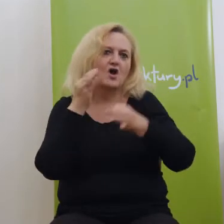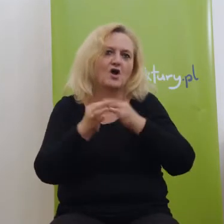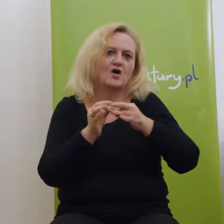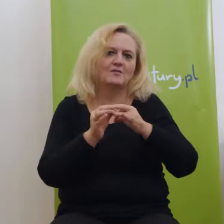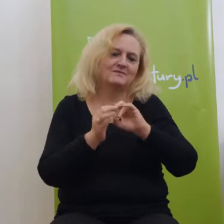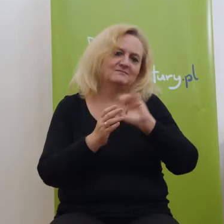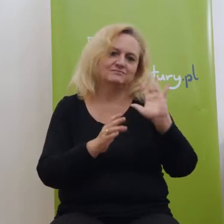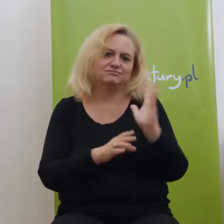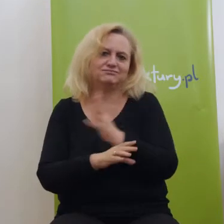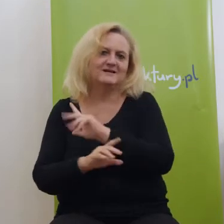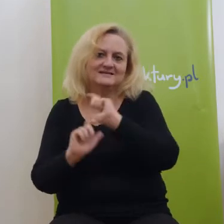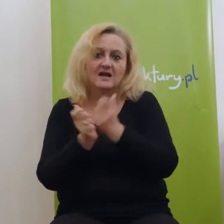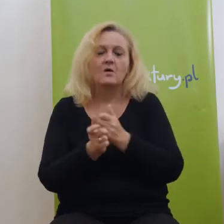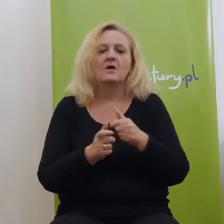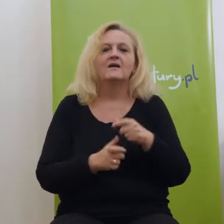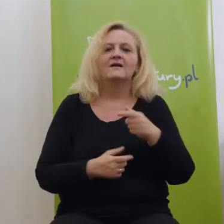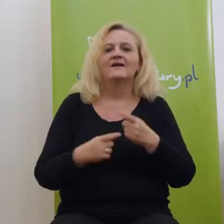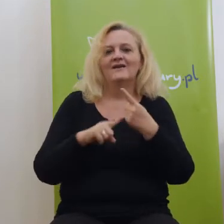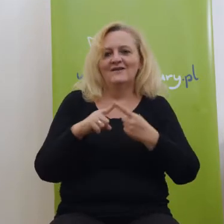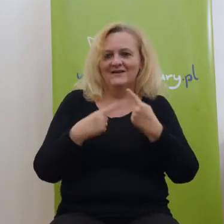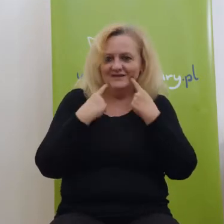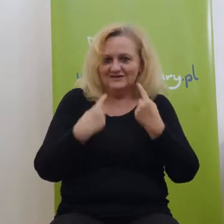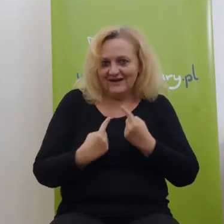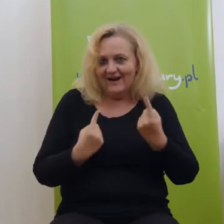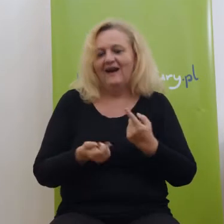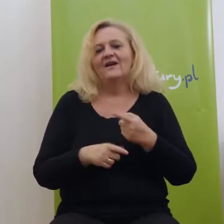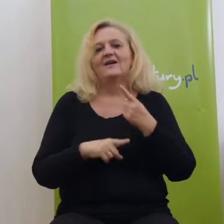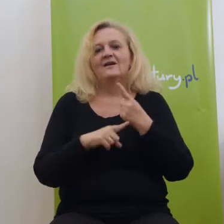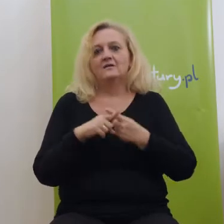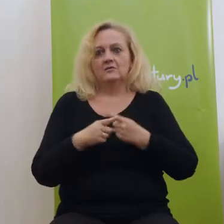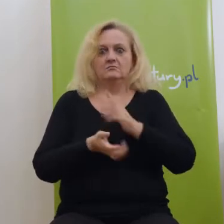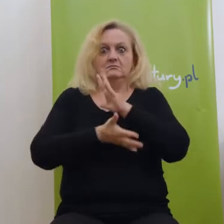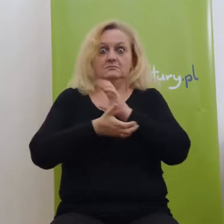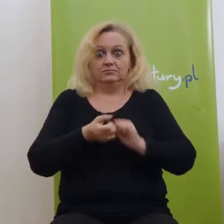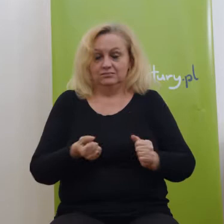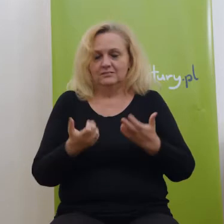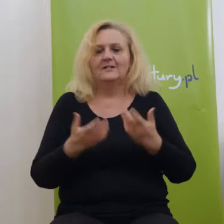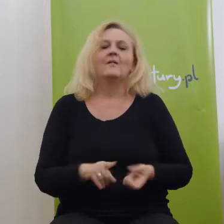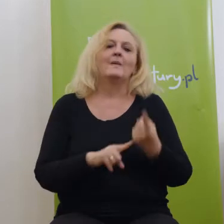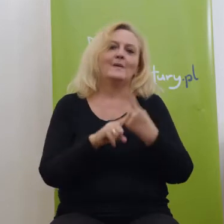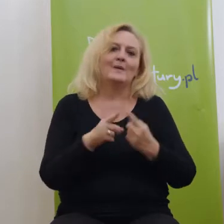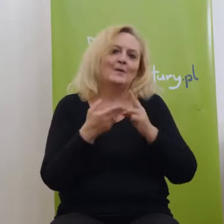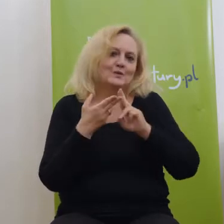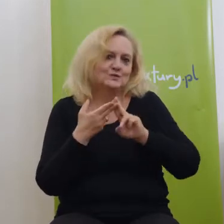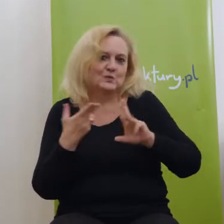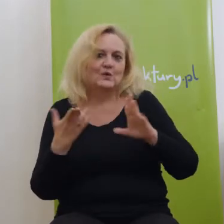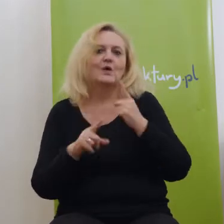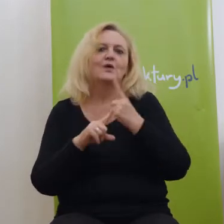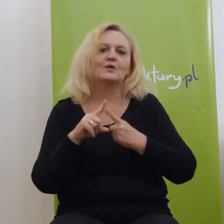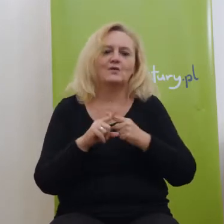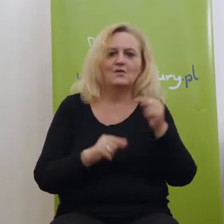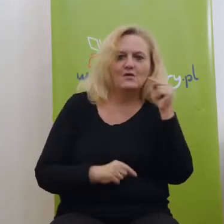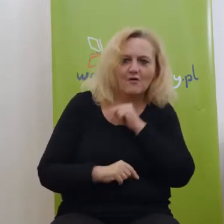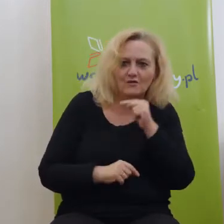znaczy jest jednocześnie humorystycznie i jest przerażająco. Jest słodko i jest